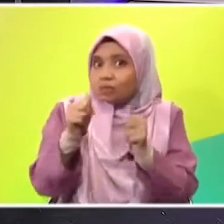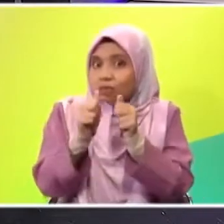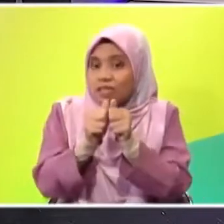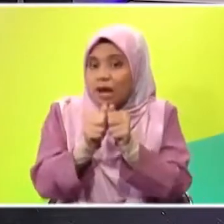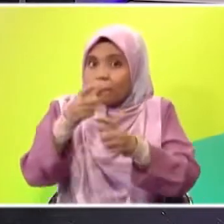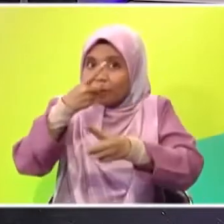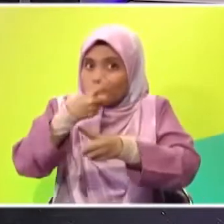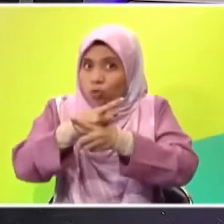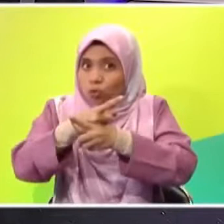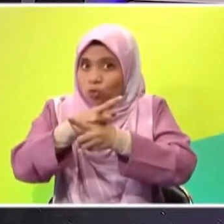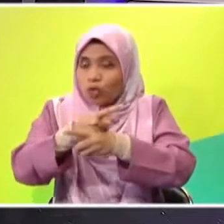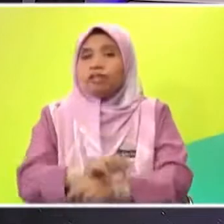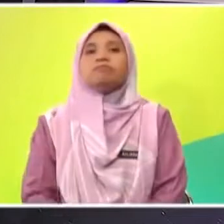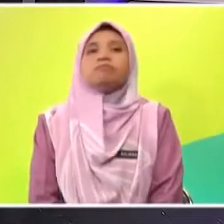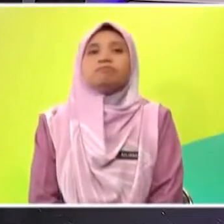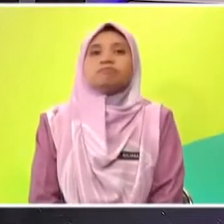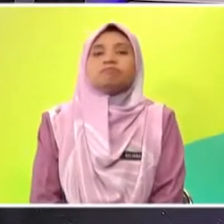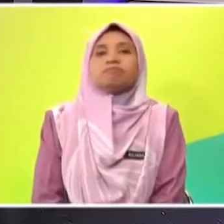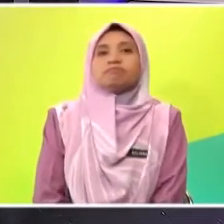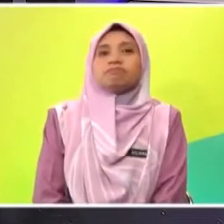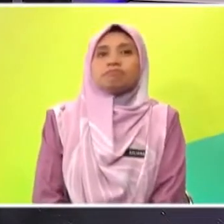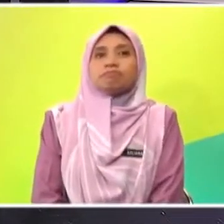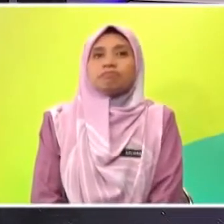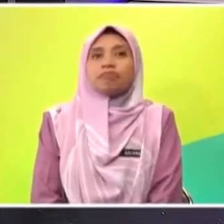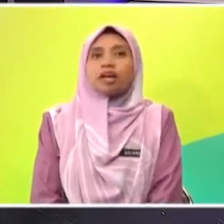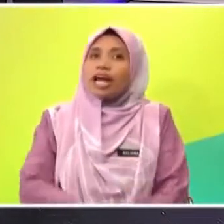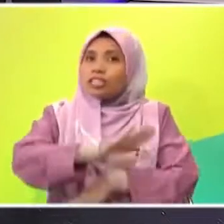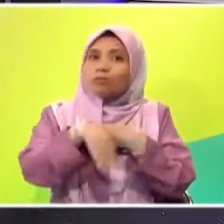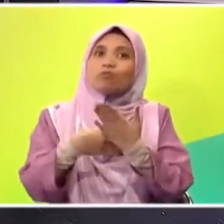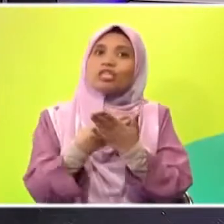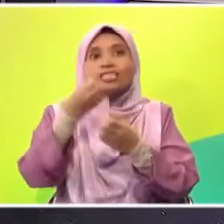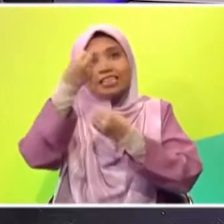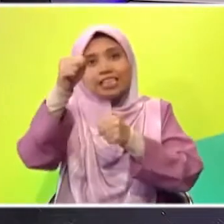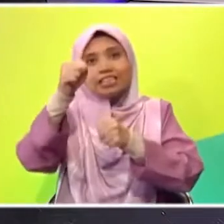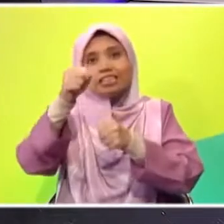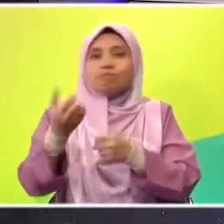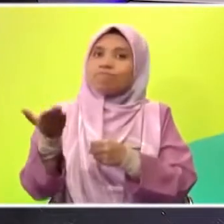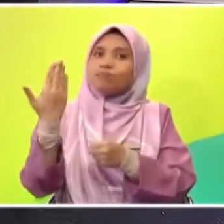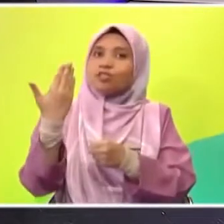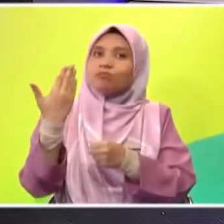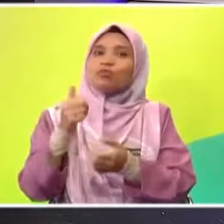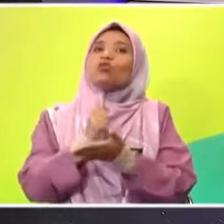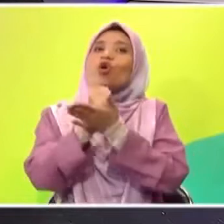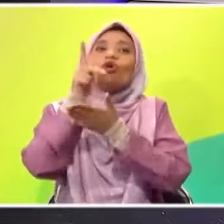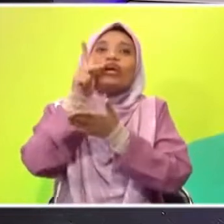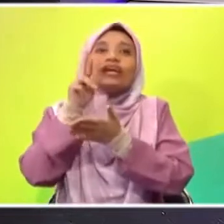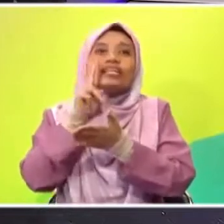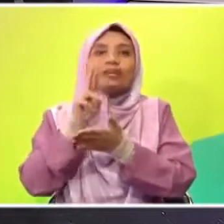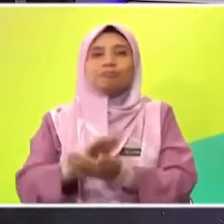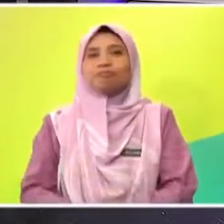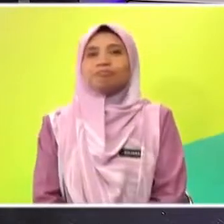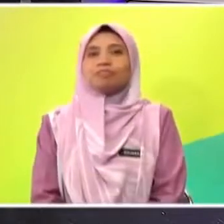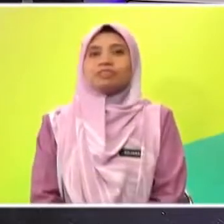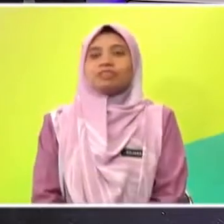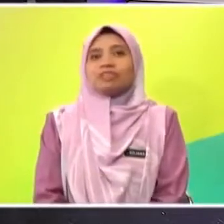tepat sudah bersedia kaidah sangat misteri amonium klorida bersedia ke rumah tuh so bantu Kak Rina okejobs itu